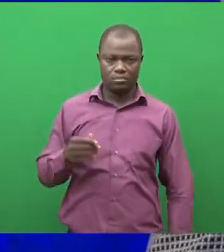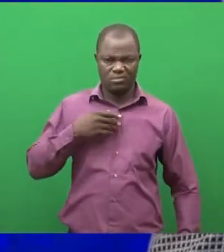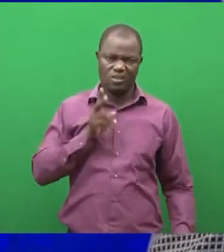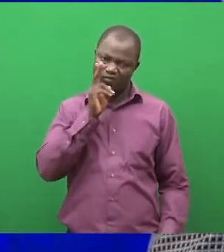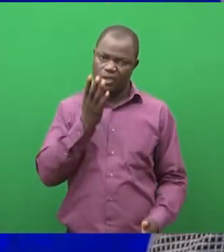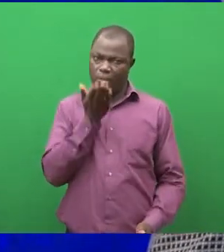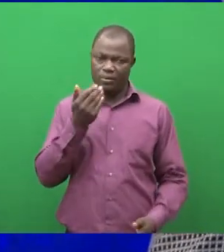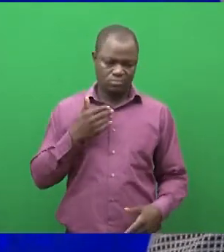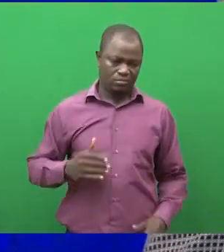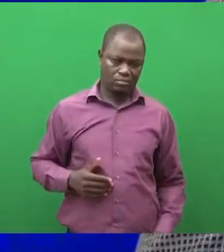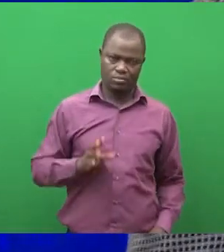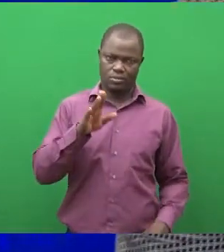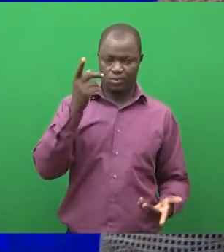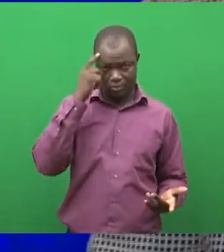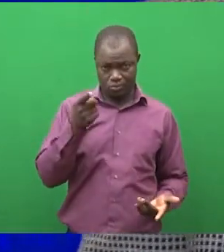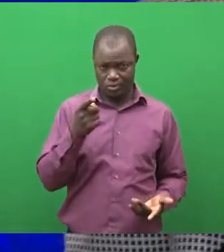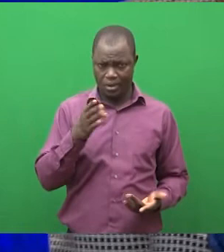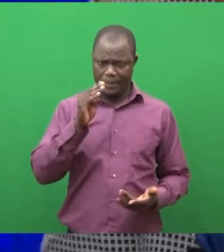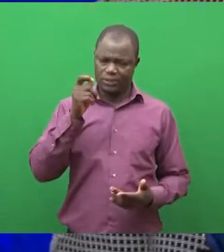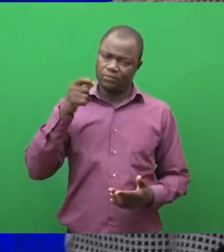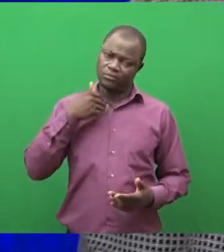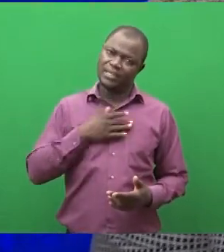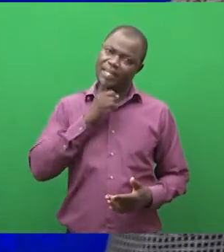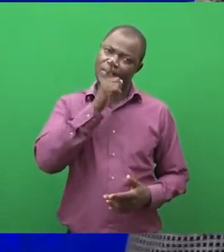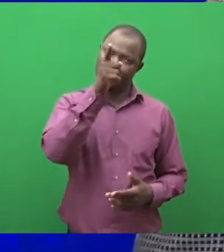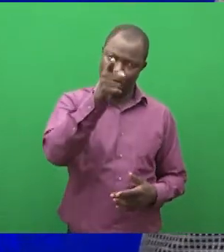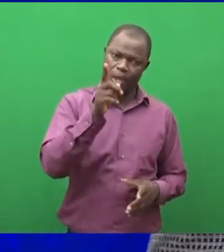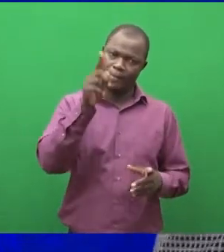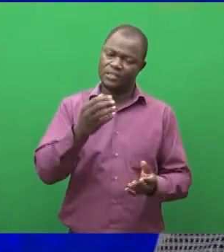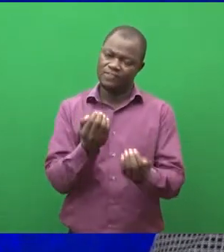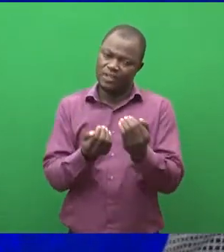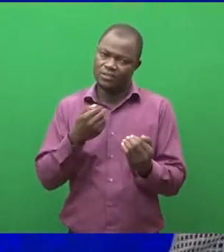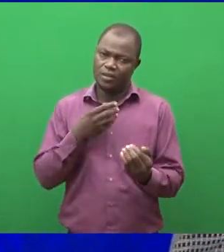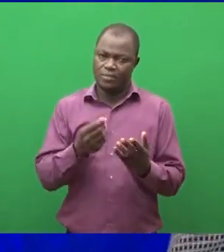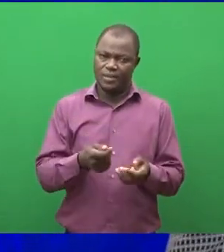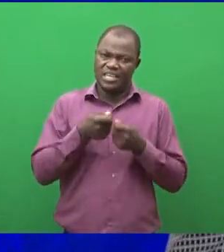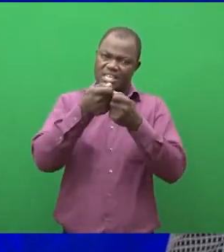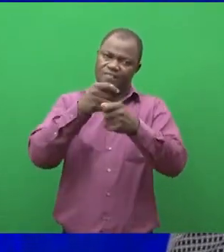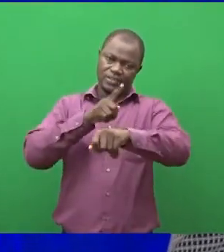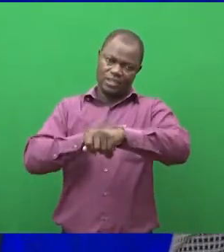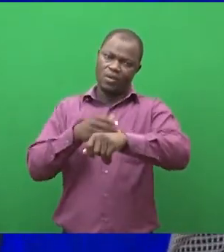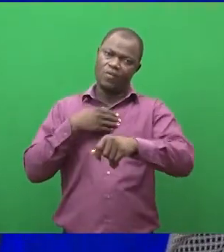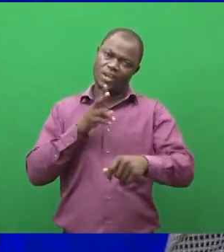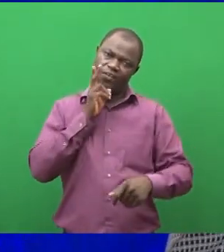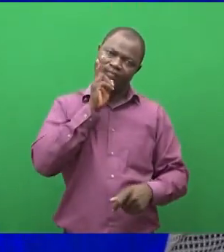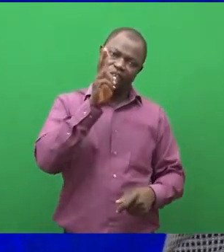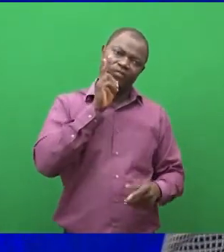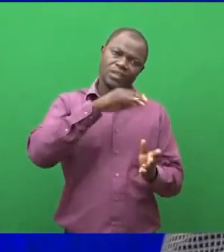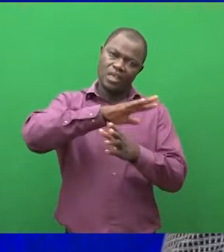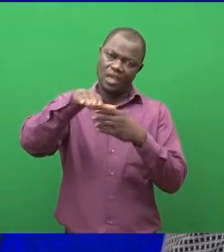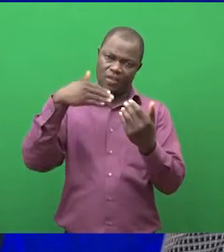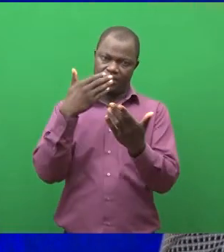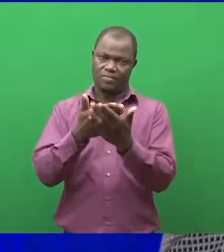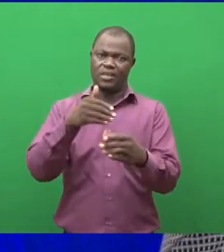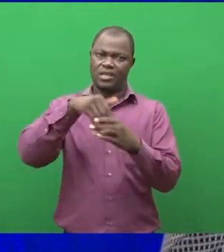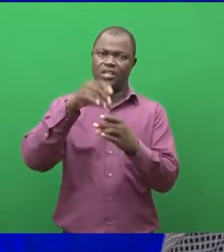kuzviita. Asi ndoda kuti tizive kuti tikurudzirane tose kuti ngatipei vana vedu mukana wokuenda kunoshanyira pazvinenge